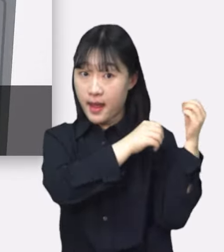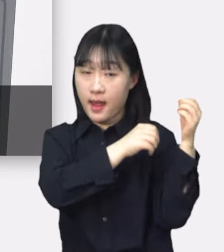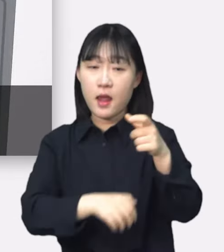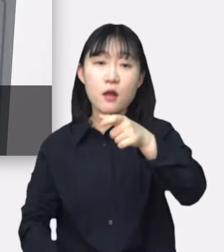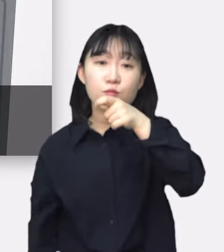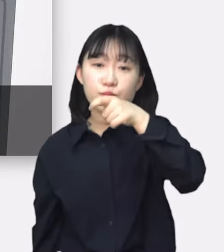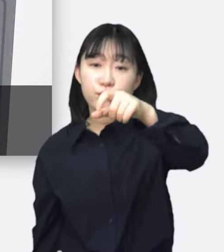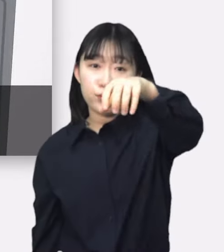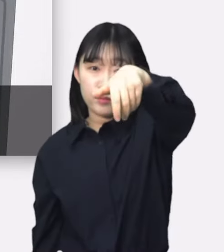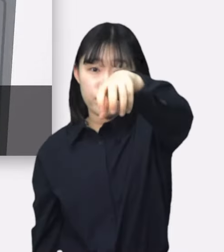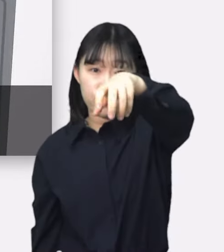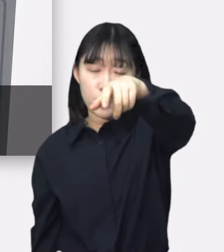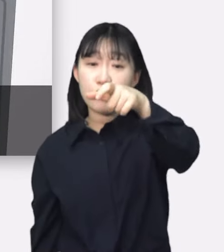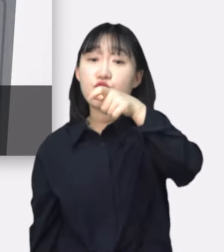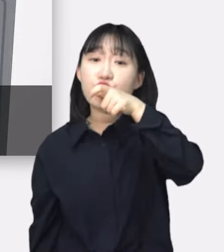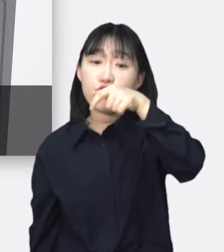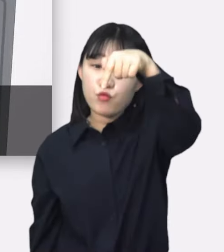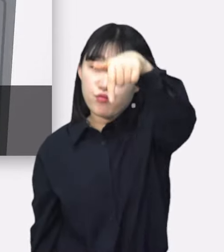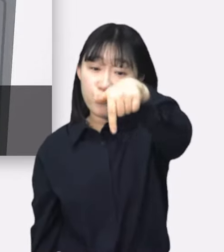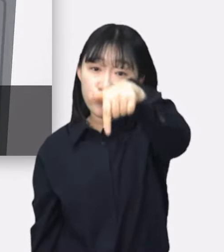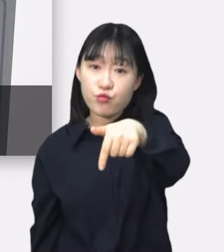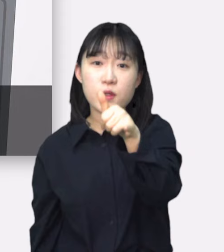물이 나오는지 확인해 주세요.